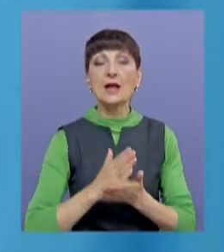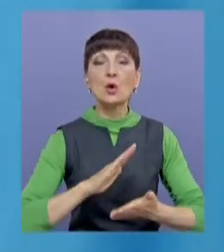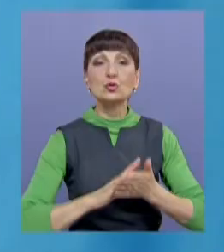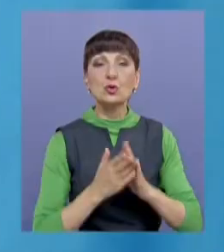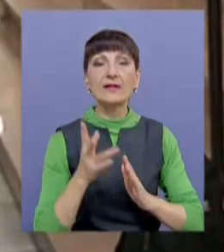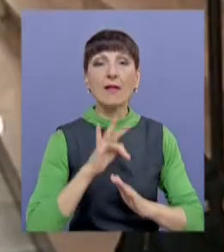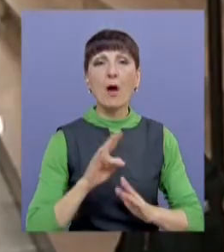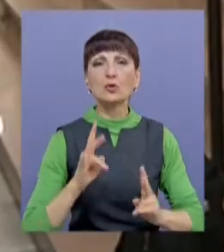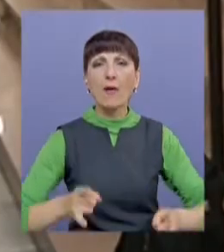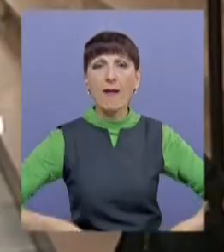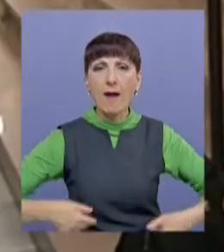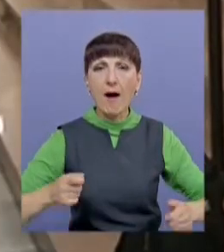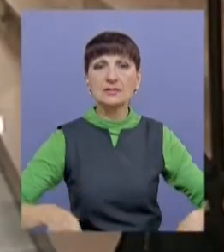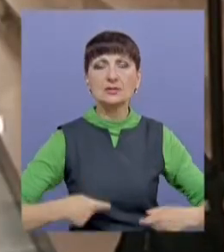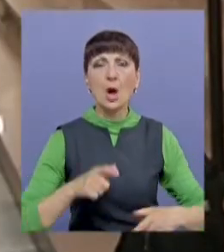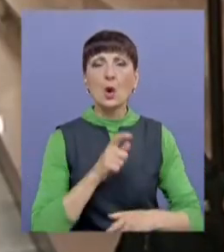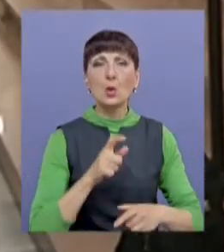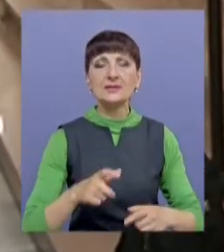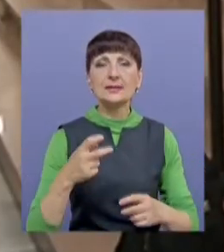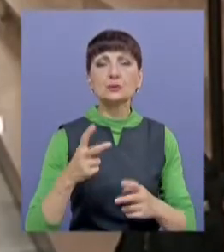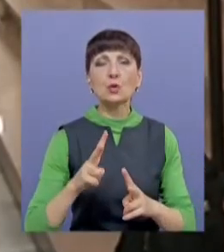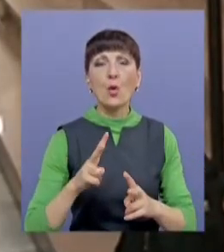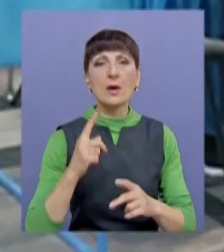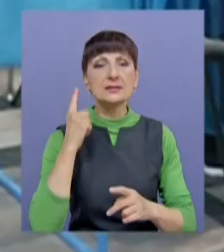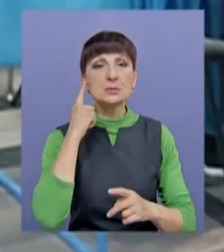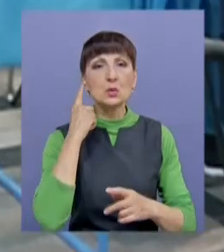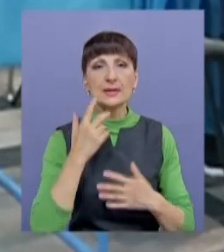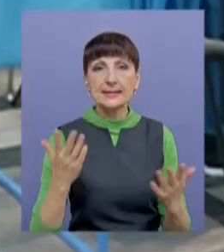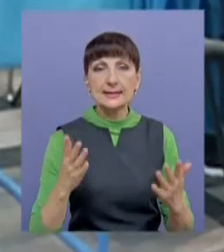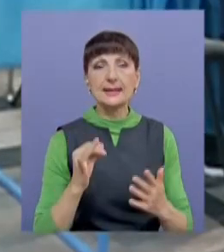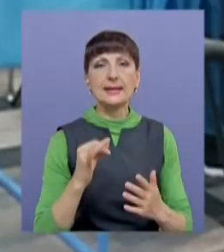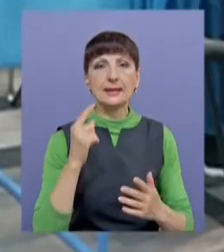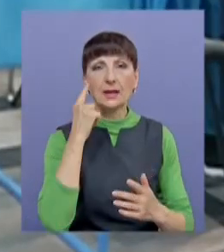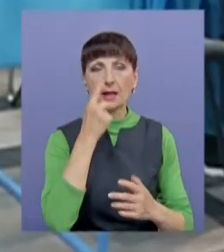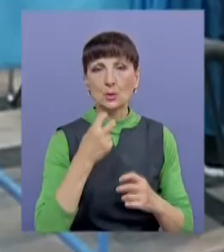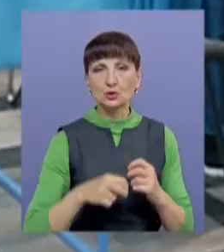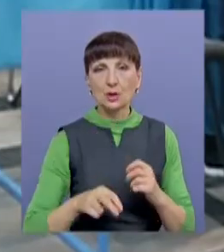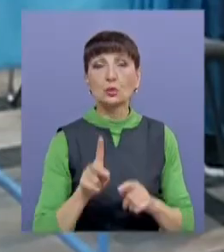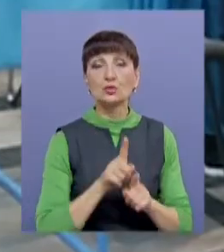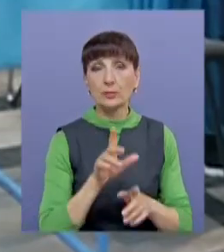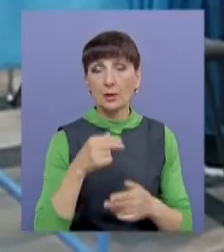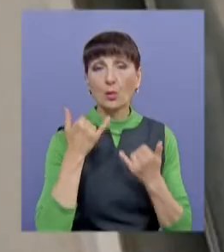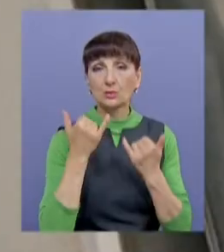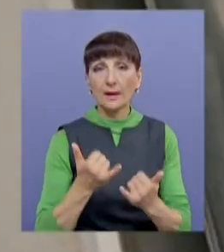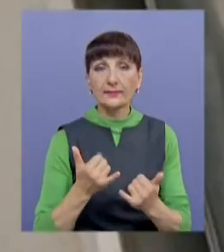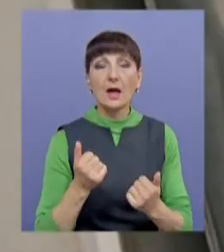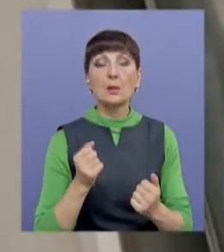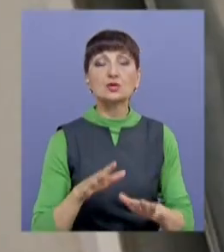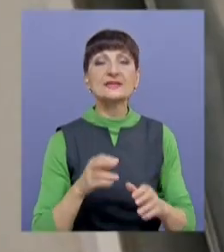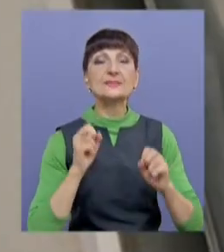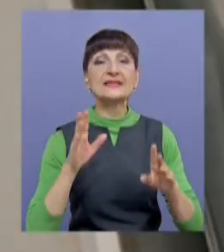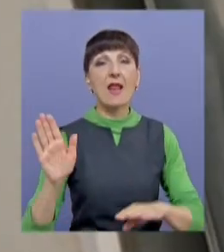для колясочников, а также людей с нарушениями слуха и зрения. О кандидатах подробнее голосующие могли узнать из